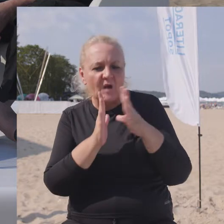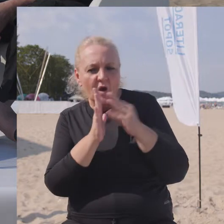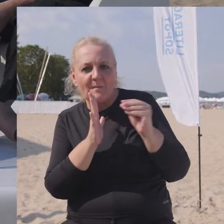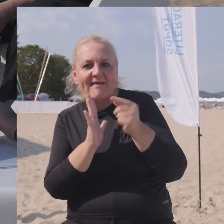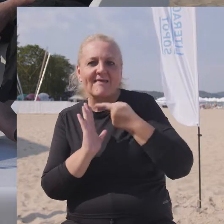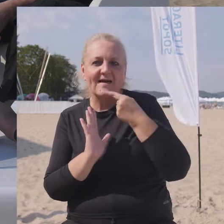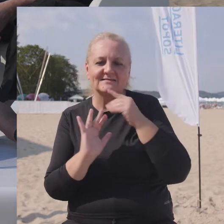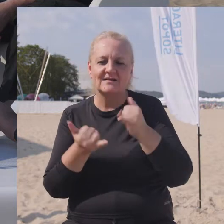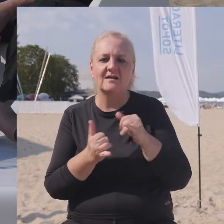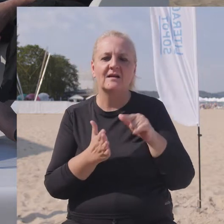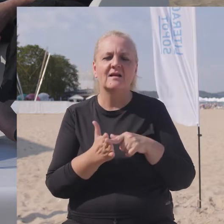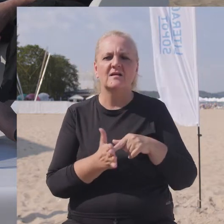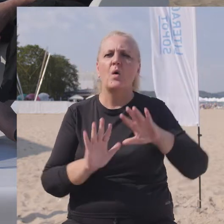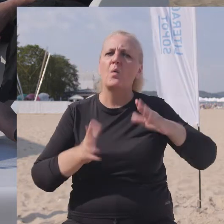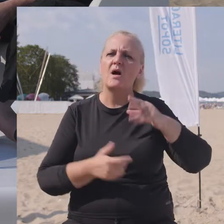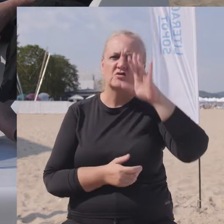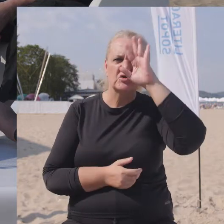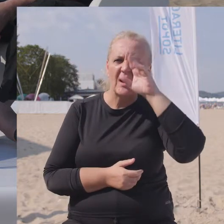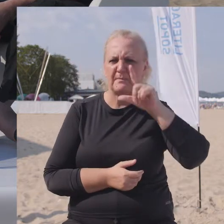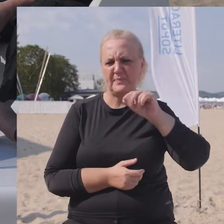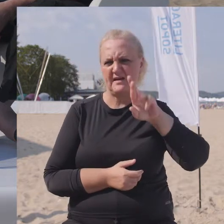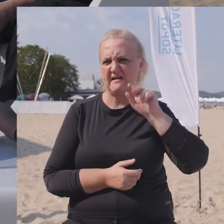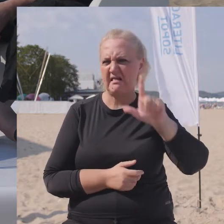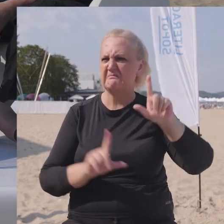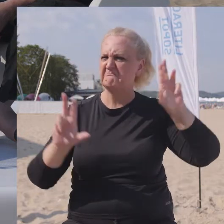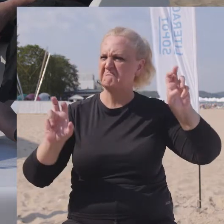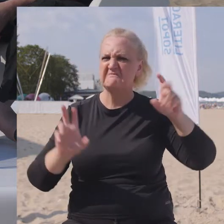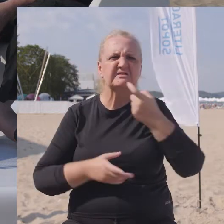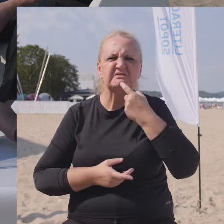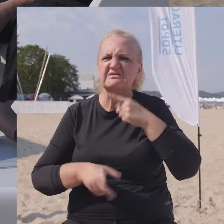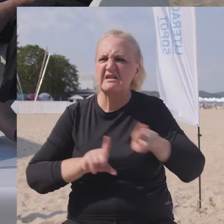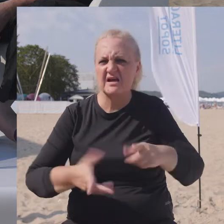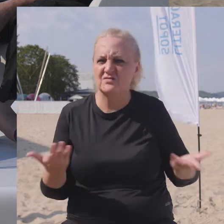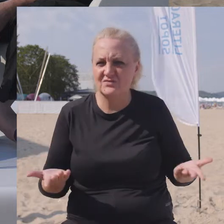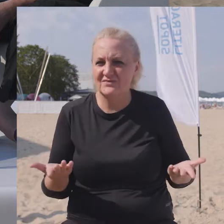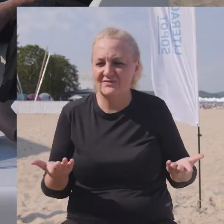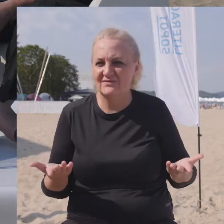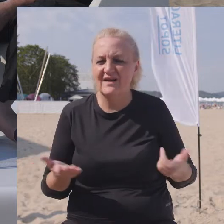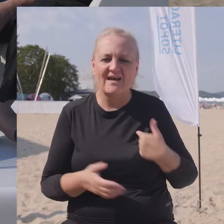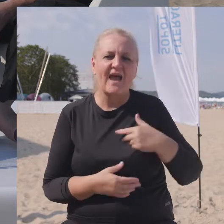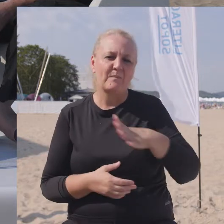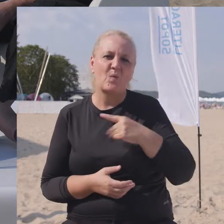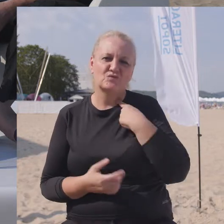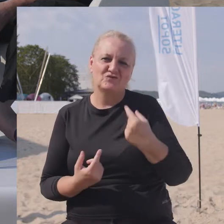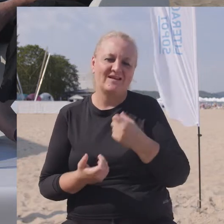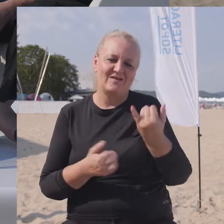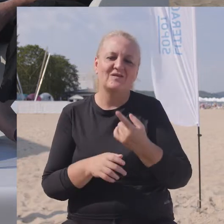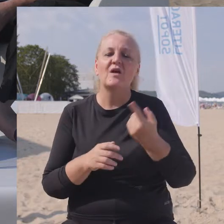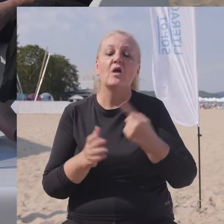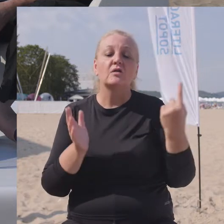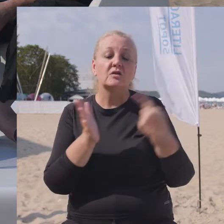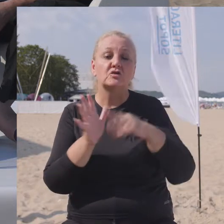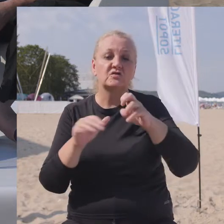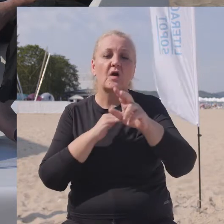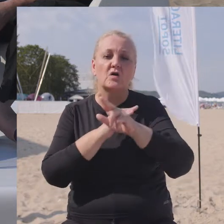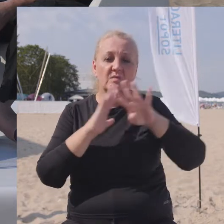na przykład szary PRL. Co to w ogóle znaczy szary PRL? W jednym z felietonów zażartowałam, że po prostu do 89